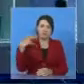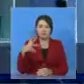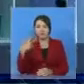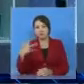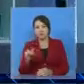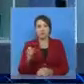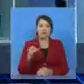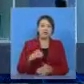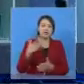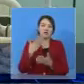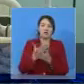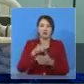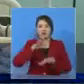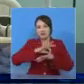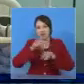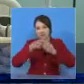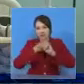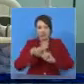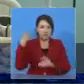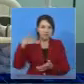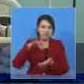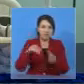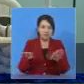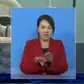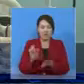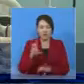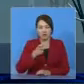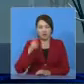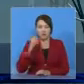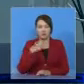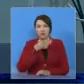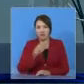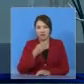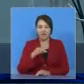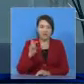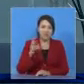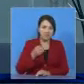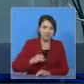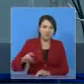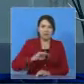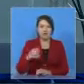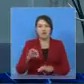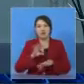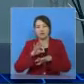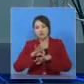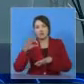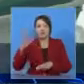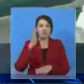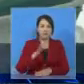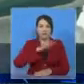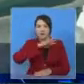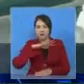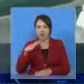333-ші дерттің симптомды түріне шалдықты. Ақтөбе қаласымен қатар Алға, Хромтау, Мәртөк, Қарғалы ауданында ауырып еміздегендер